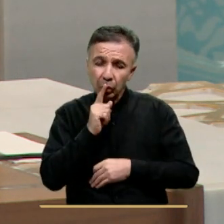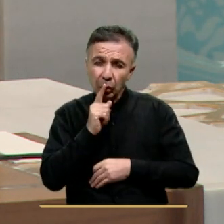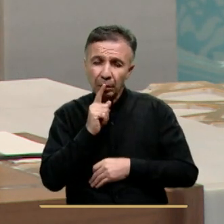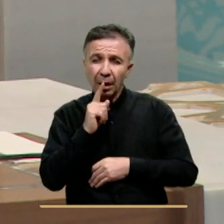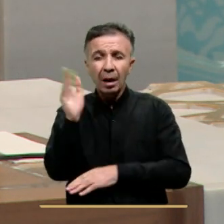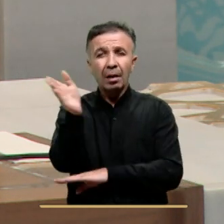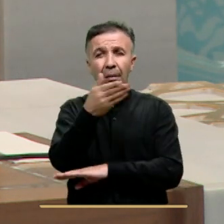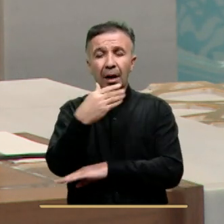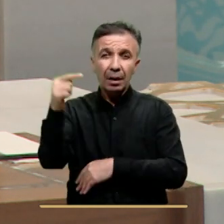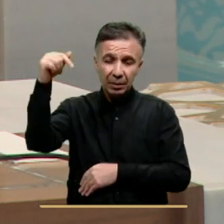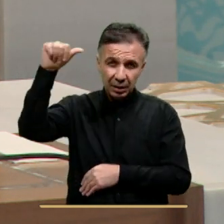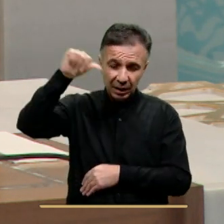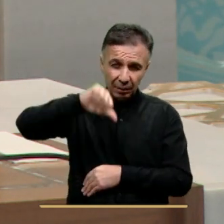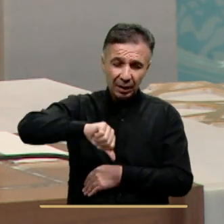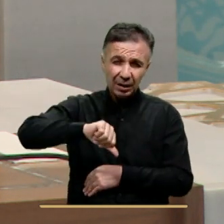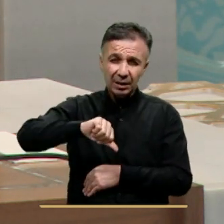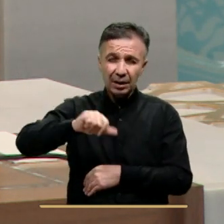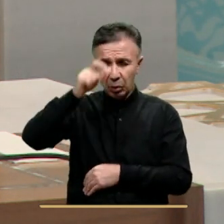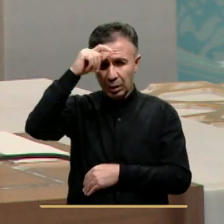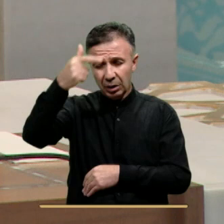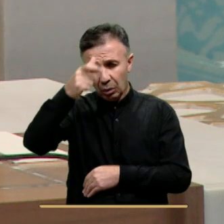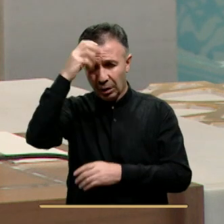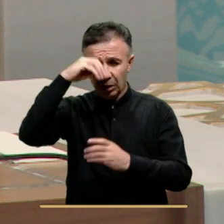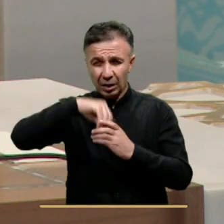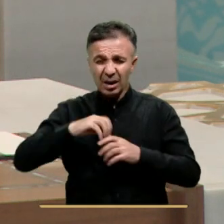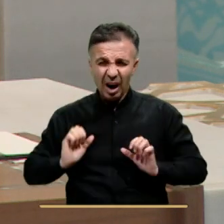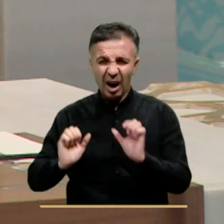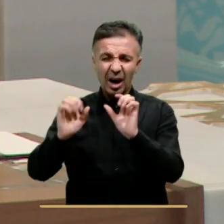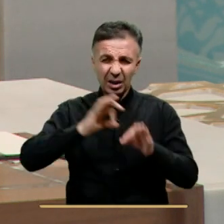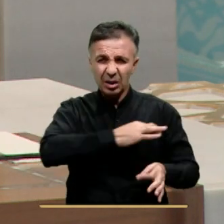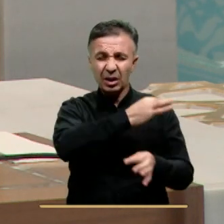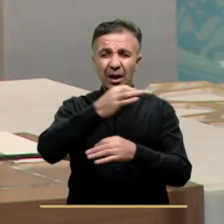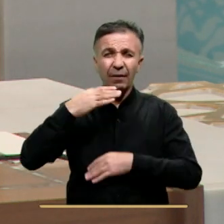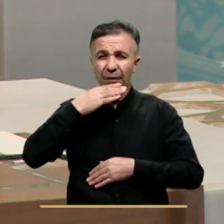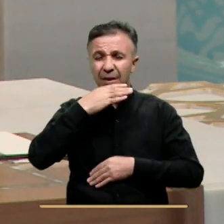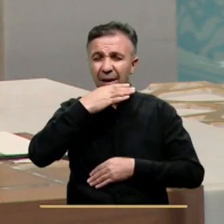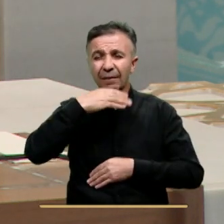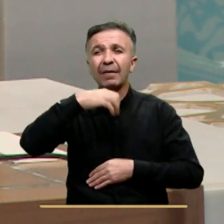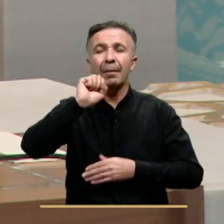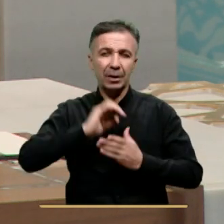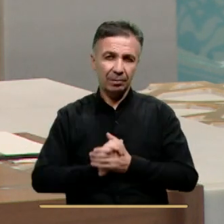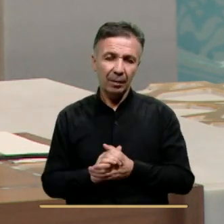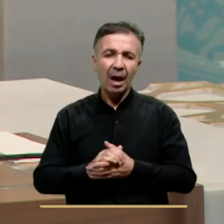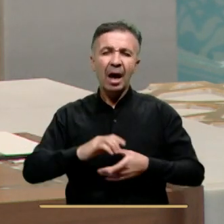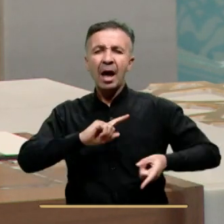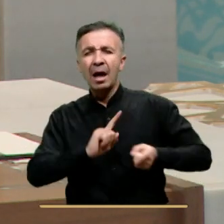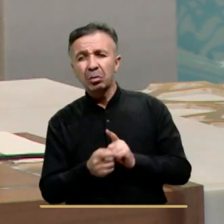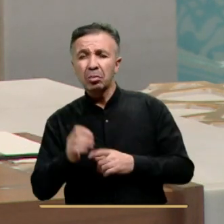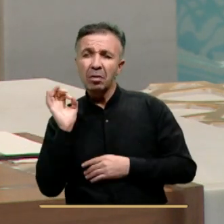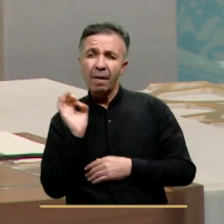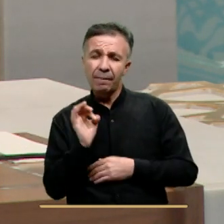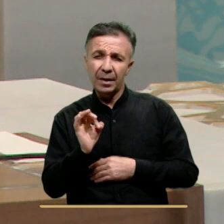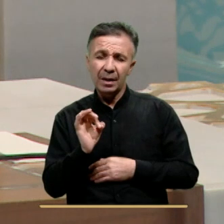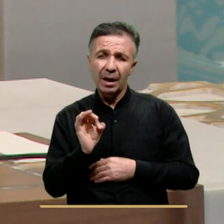indirmek isteyen dahili ve harici hainlere ve düşmanlara fırsat vermesin her türlü fitne ve fesada